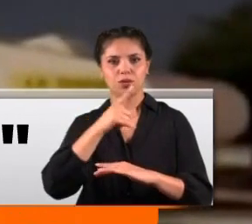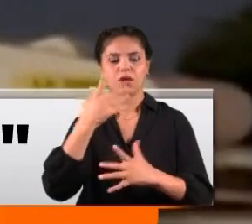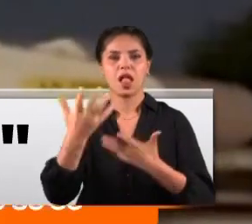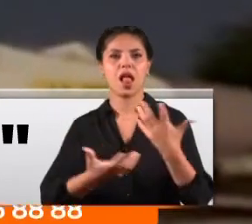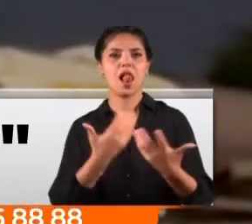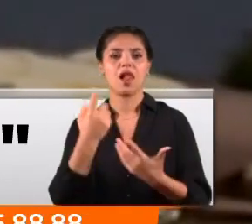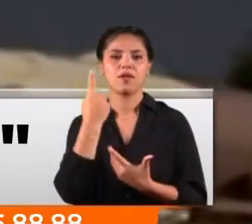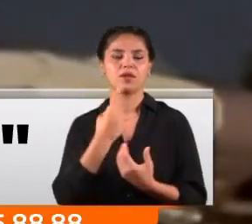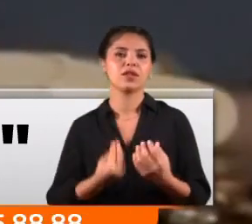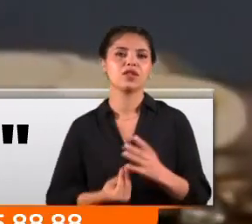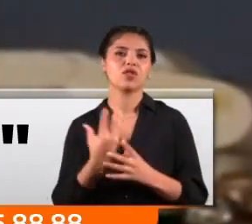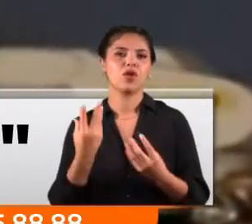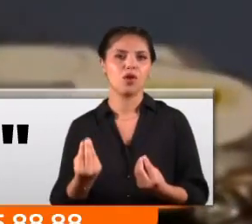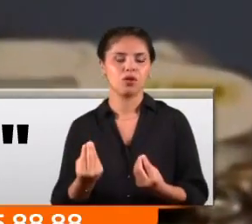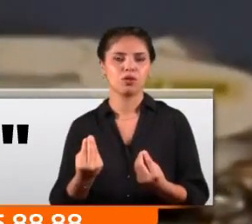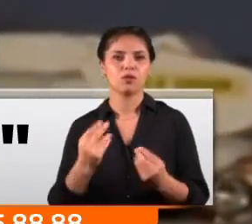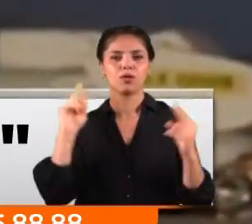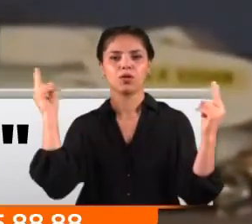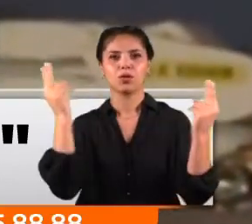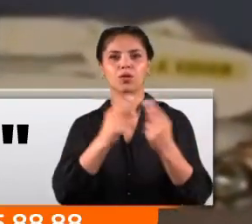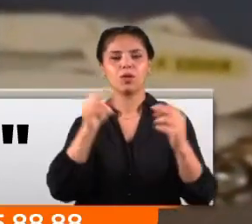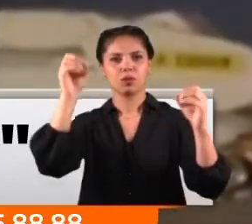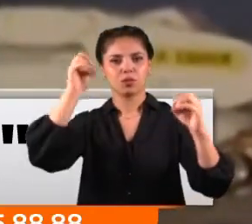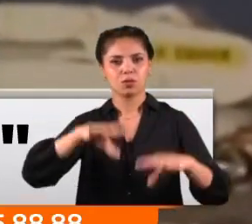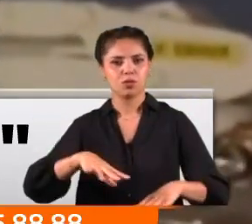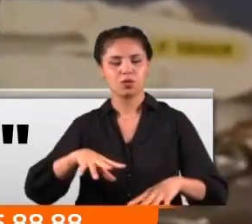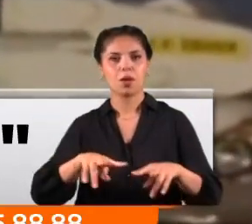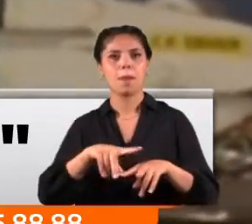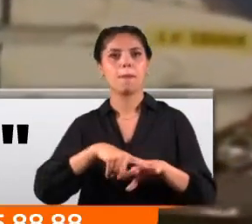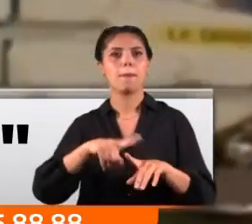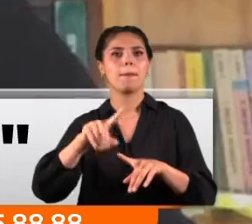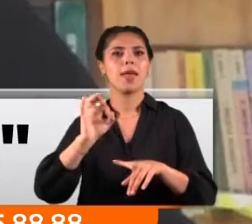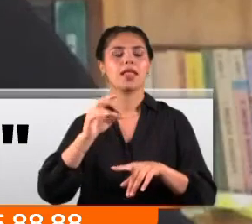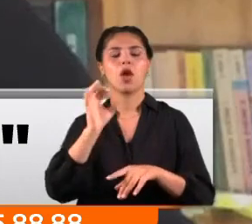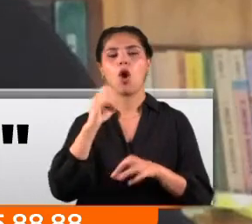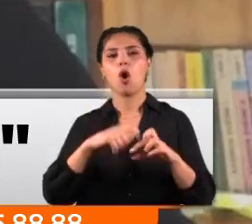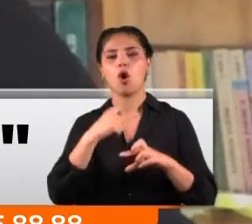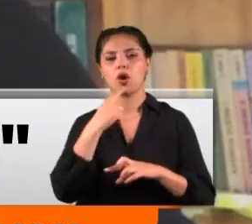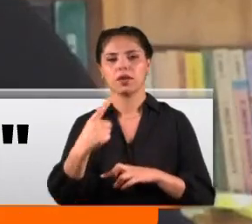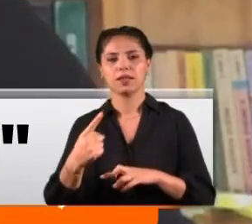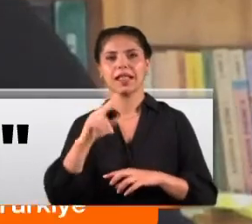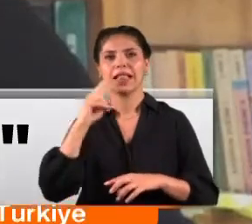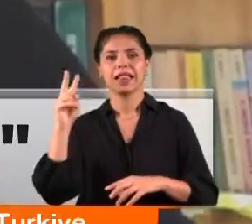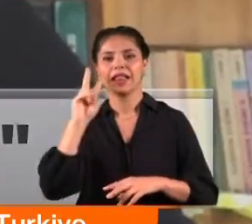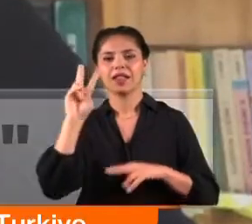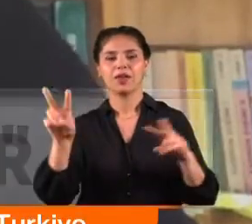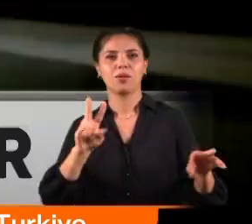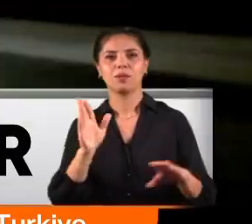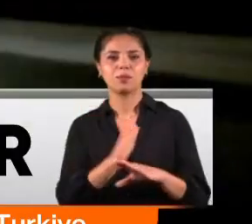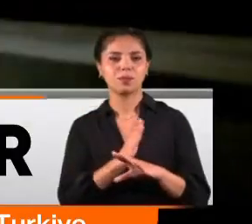alev alması sonucu ortaya çıkıyor. Dünyamıza düşenlere de meteor deniyor. Renkli gözükmesi